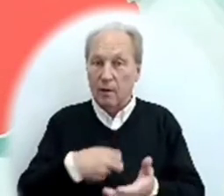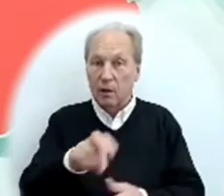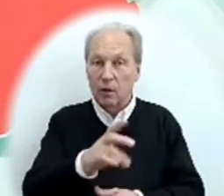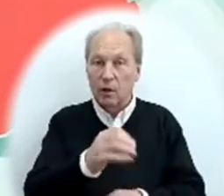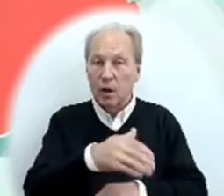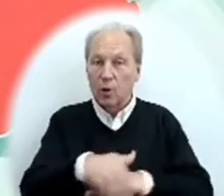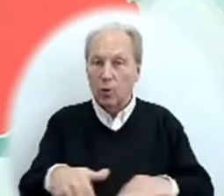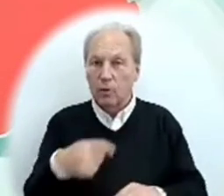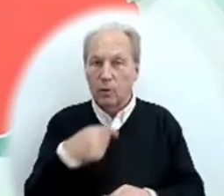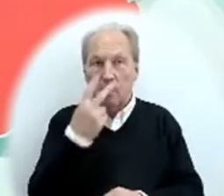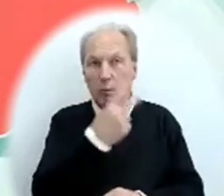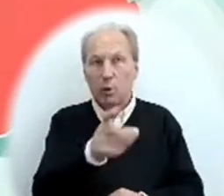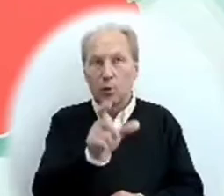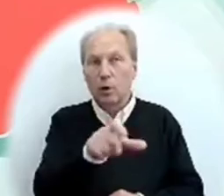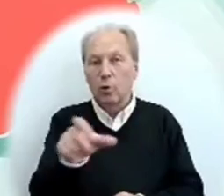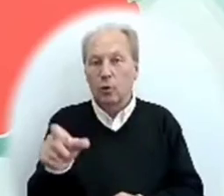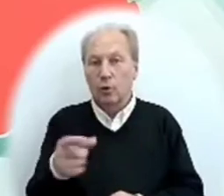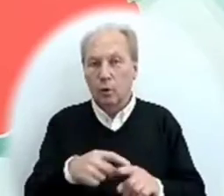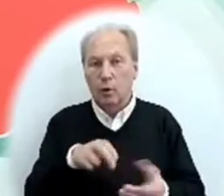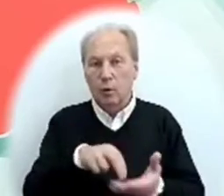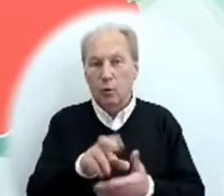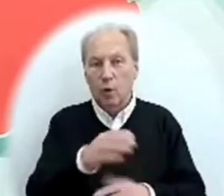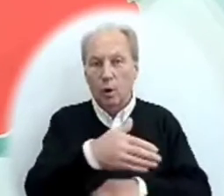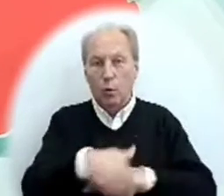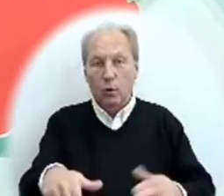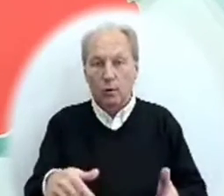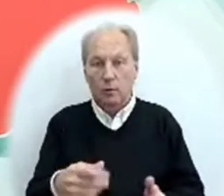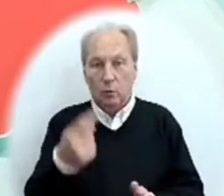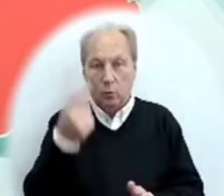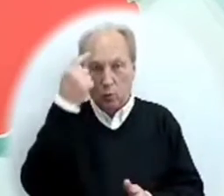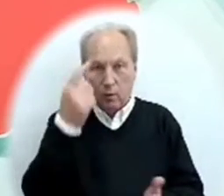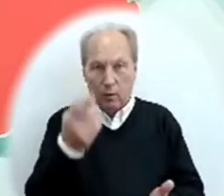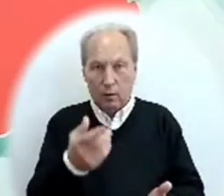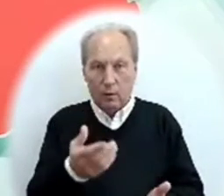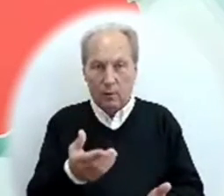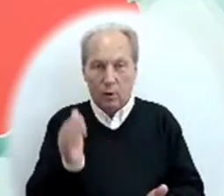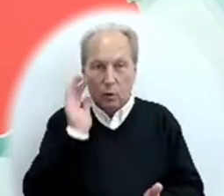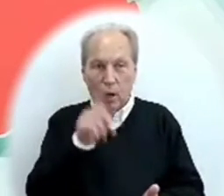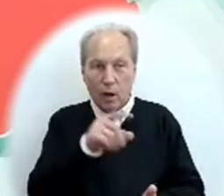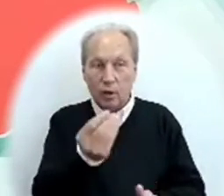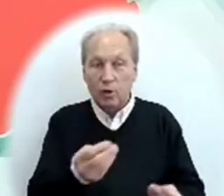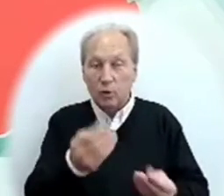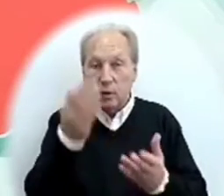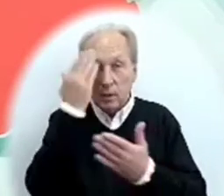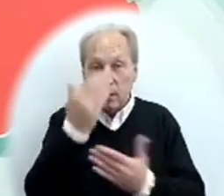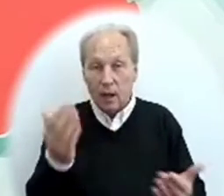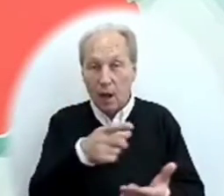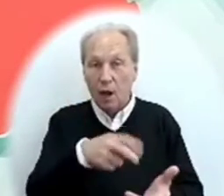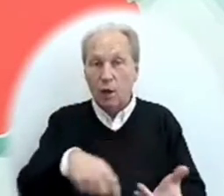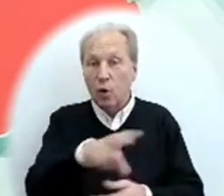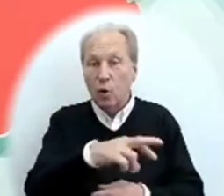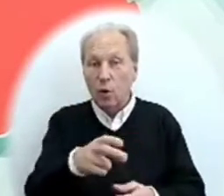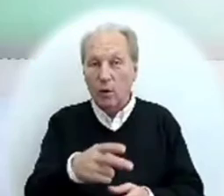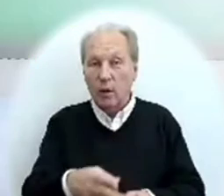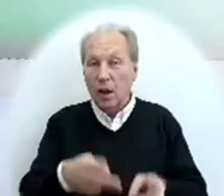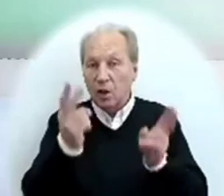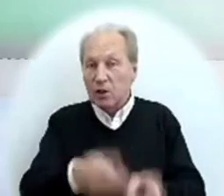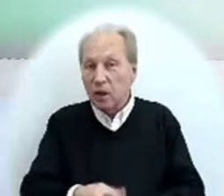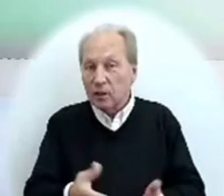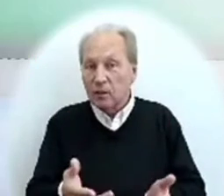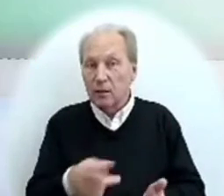хожу и смотрю на людей, которые идут по улице, и думаю, слушайте, они еще не знают. Они ходят несчастные, они